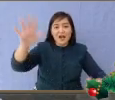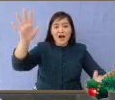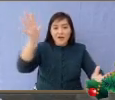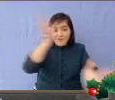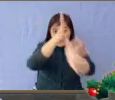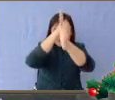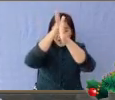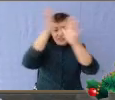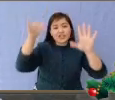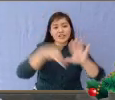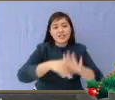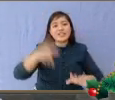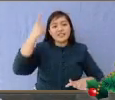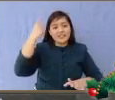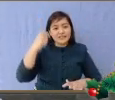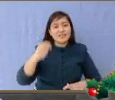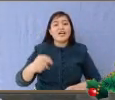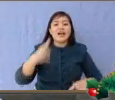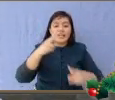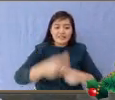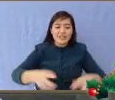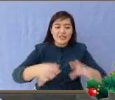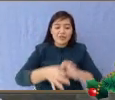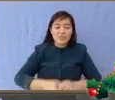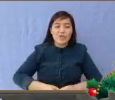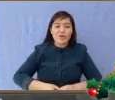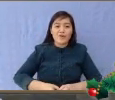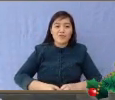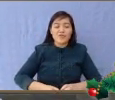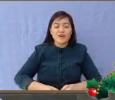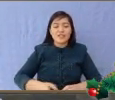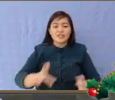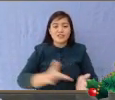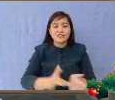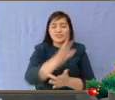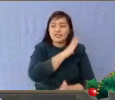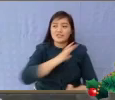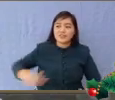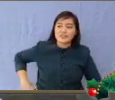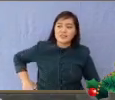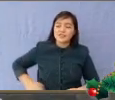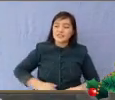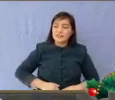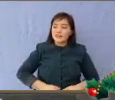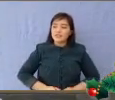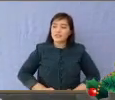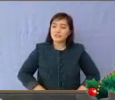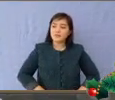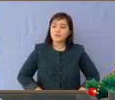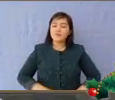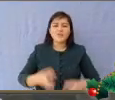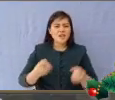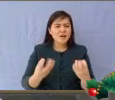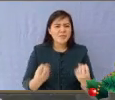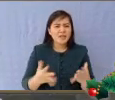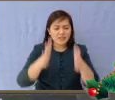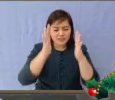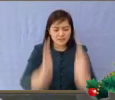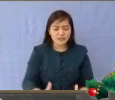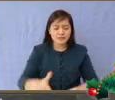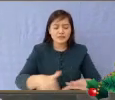Sabi po ng Biblia, naalala nyo po, many Bible characters sa Biblia na makikita nyo